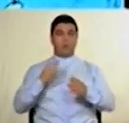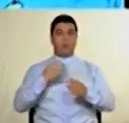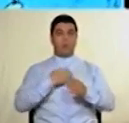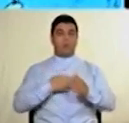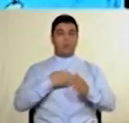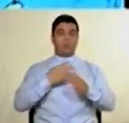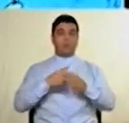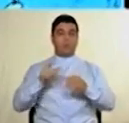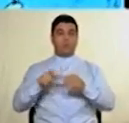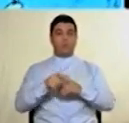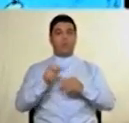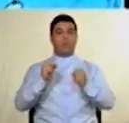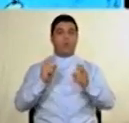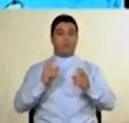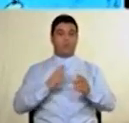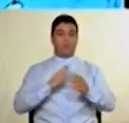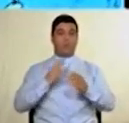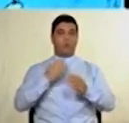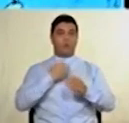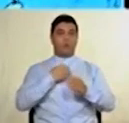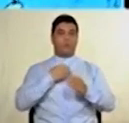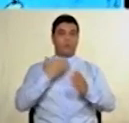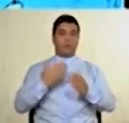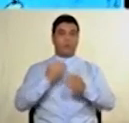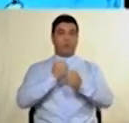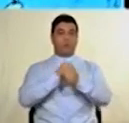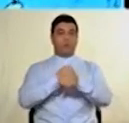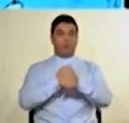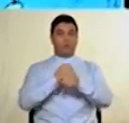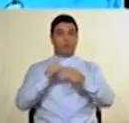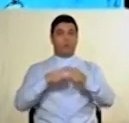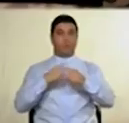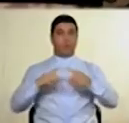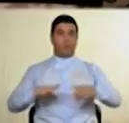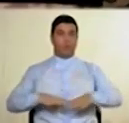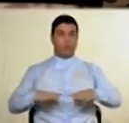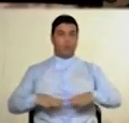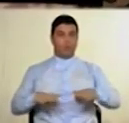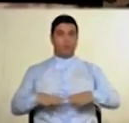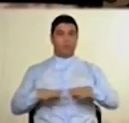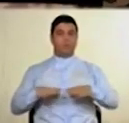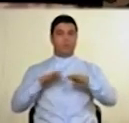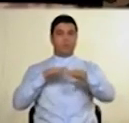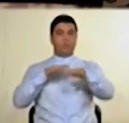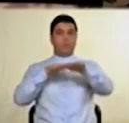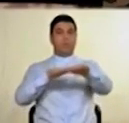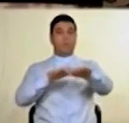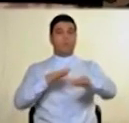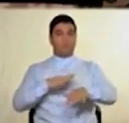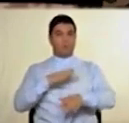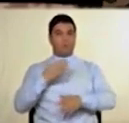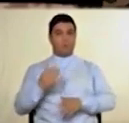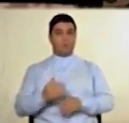savdo yo'llari demak hayvon, ya'ni tuyalar bilan yoki otlar bilan demak amalga oshirilgan